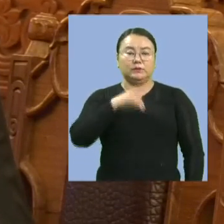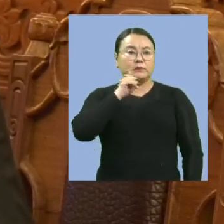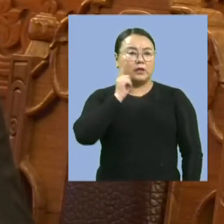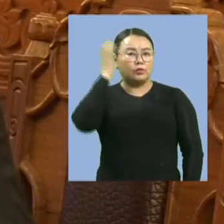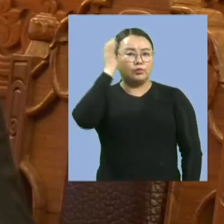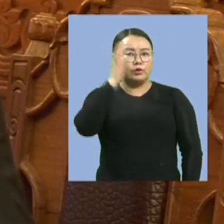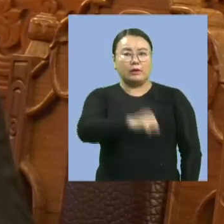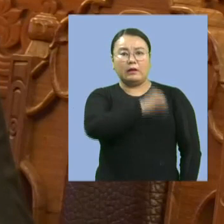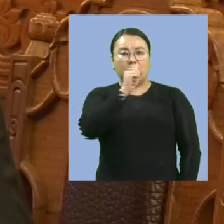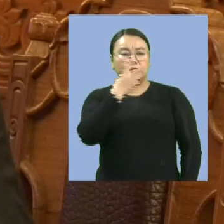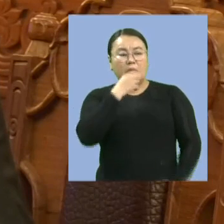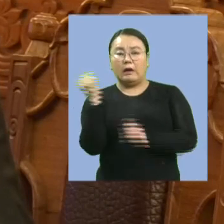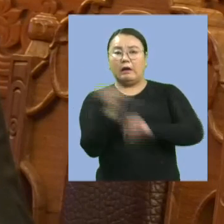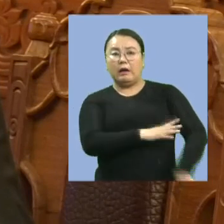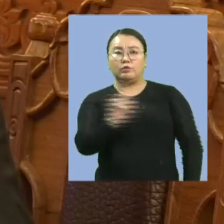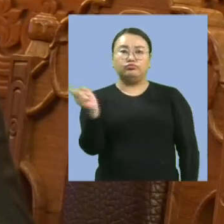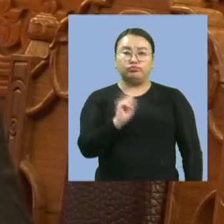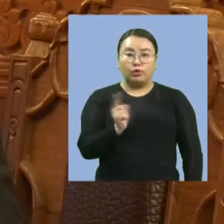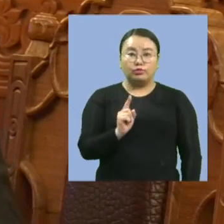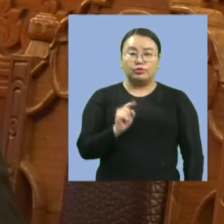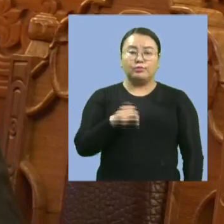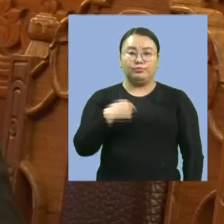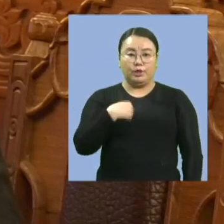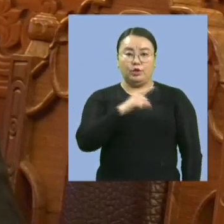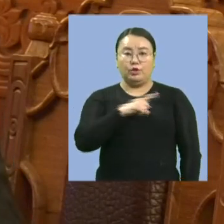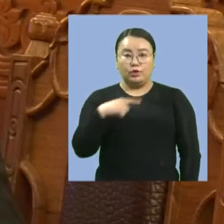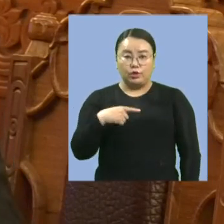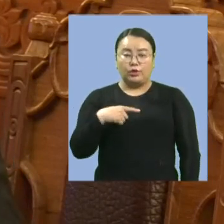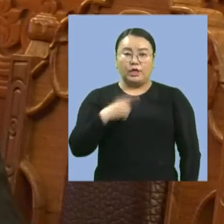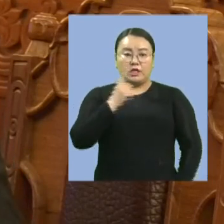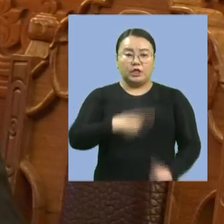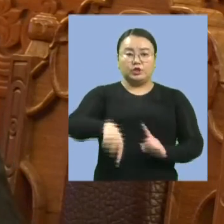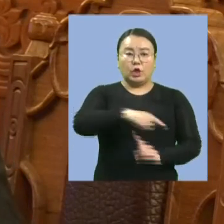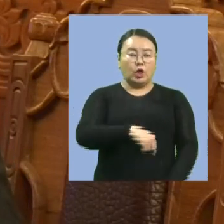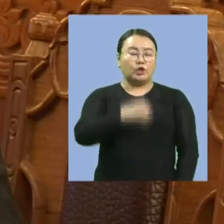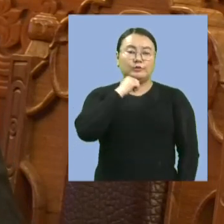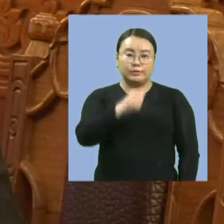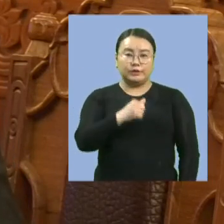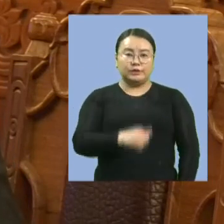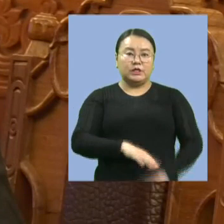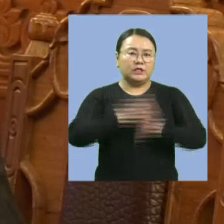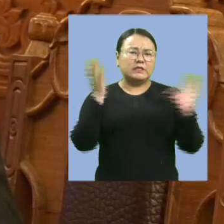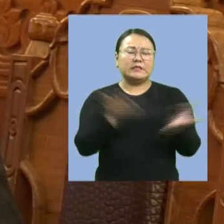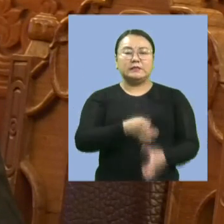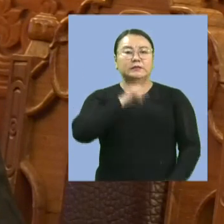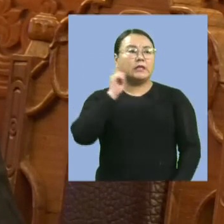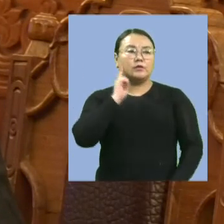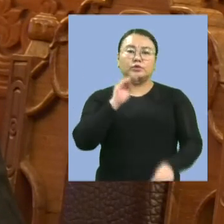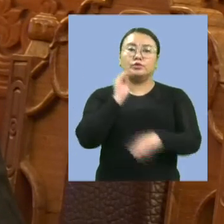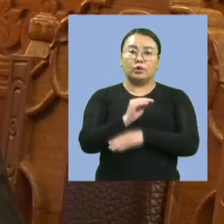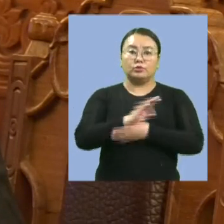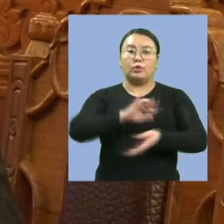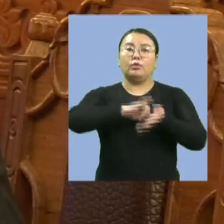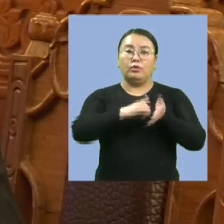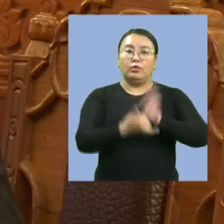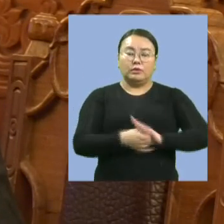хувьд залуучуудынхаа бодлогын асуудлуудыг орхиж болохгүй гэдэг утгаараа би бас энд нэг тойрог биш нийт